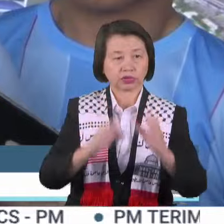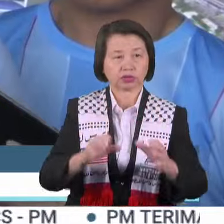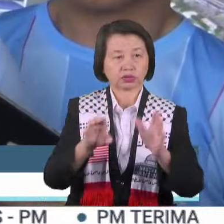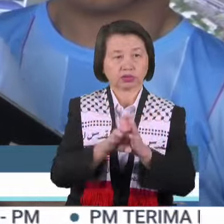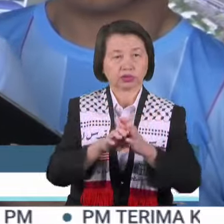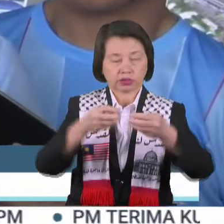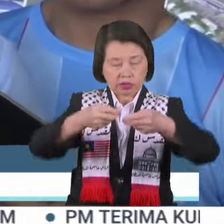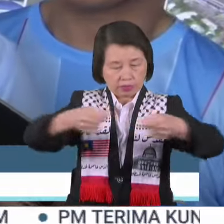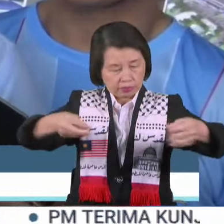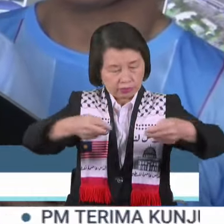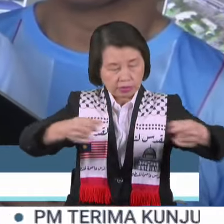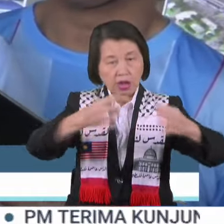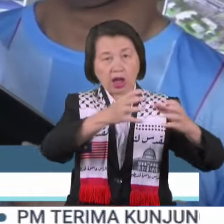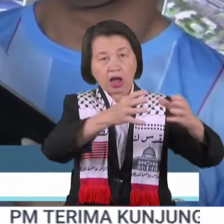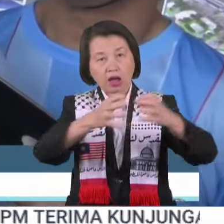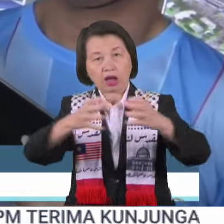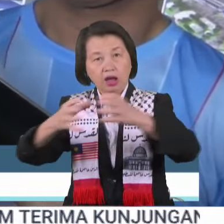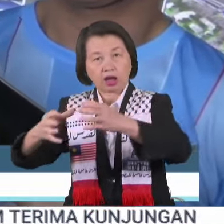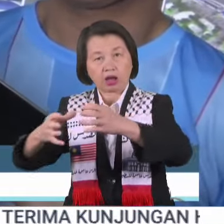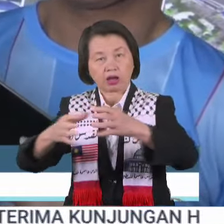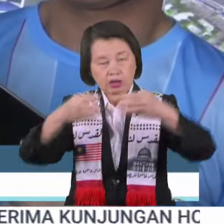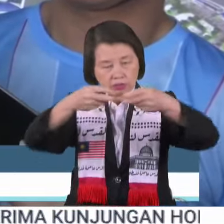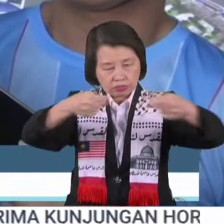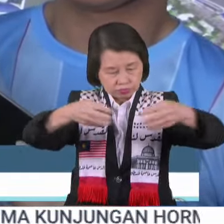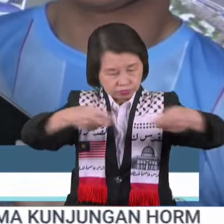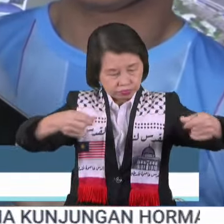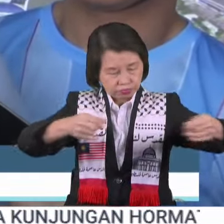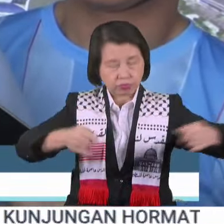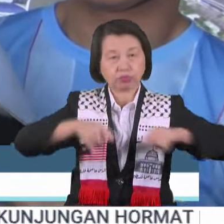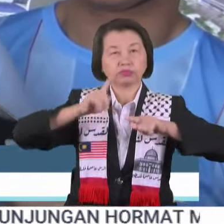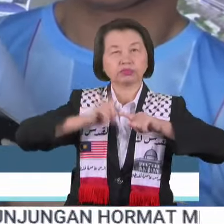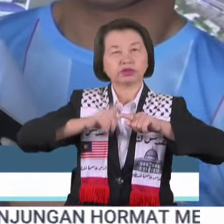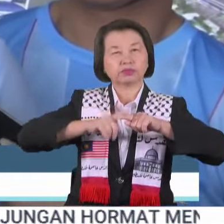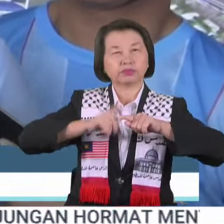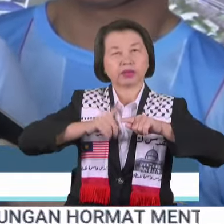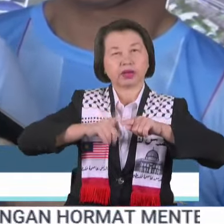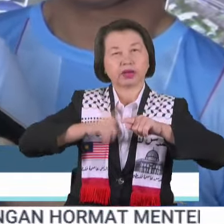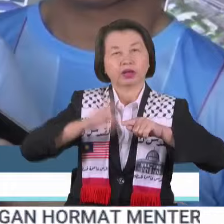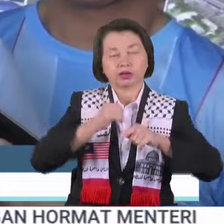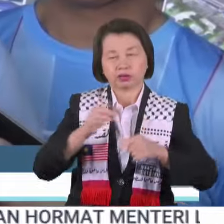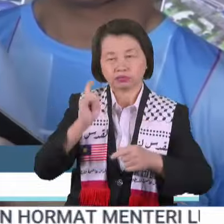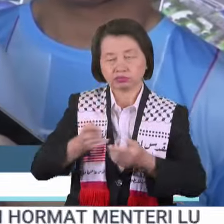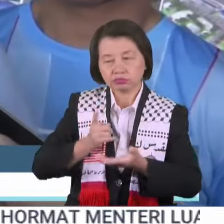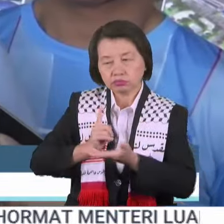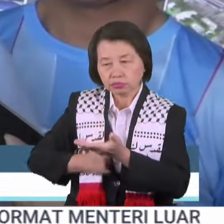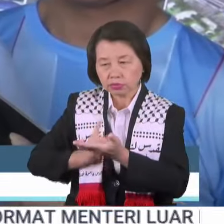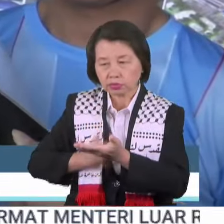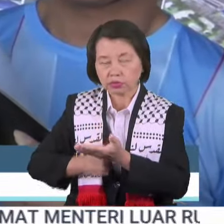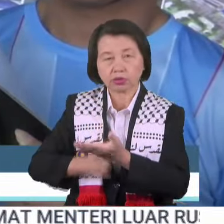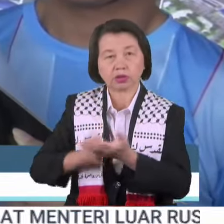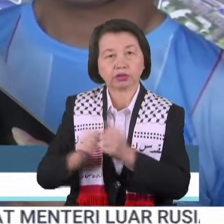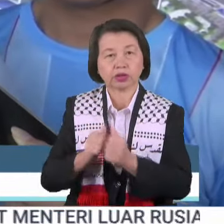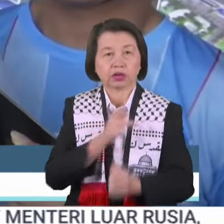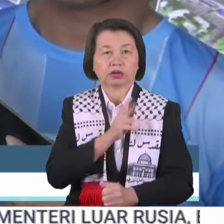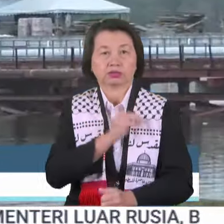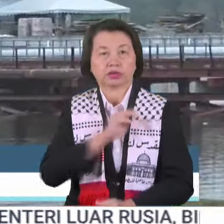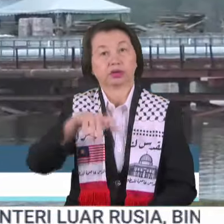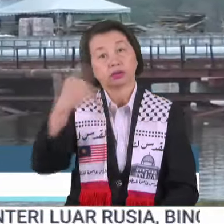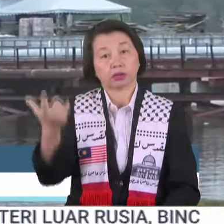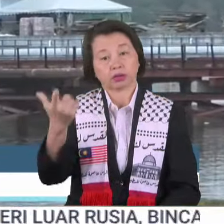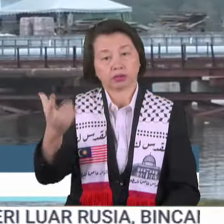seperti pembenihan awan itu tertakluk kepada situasi dan juga perbincangan dengan kementerian yang